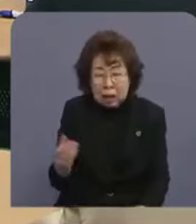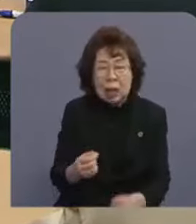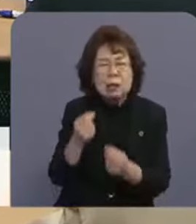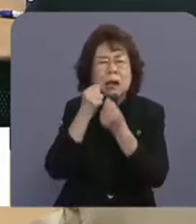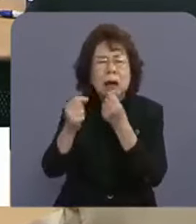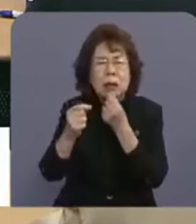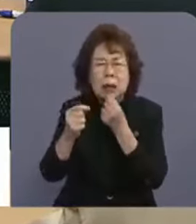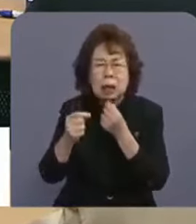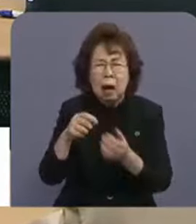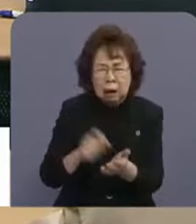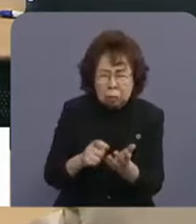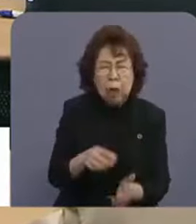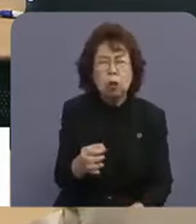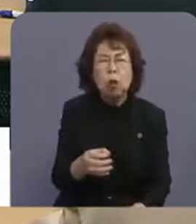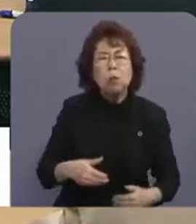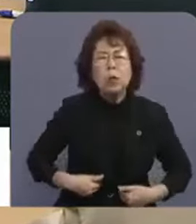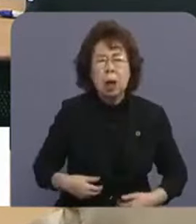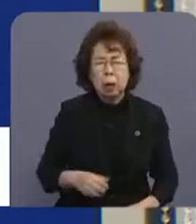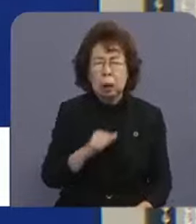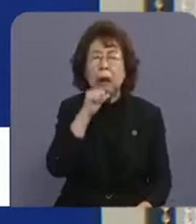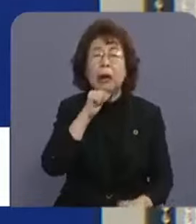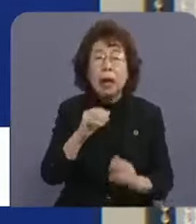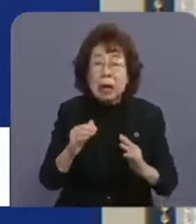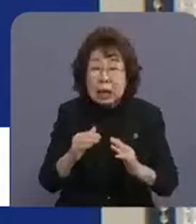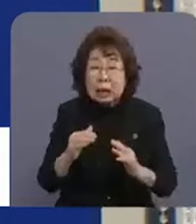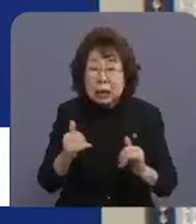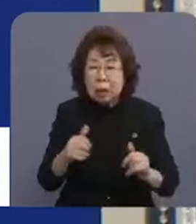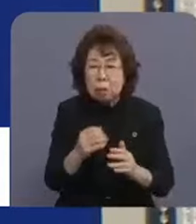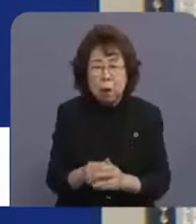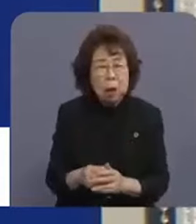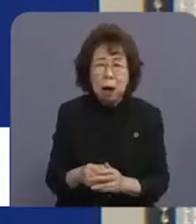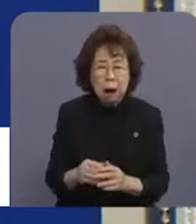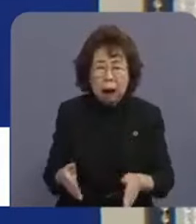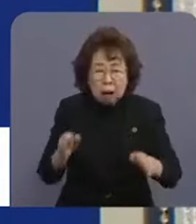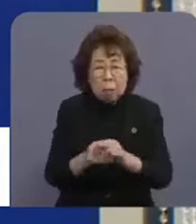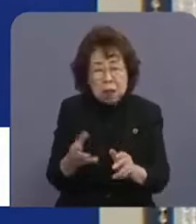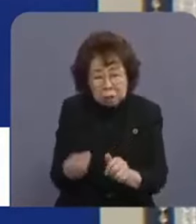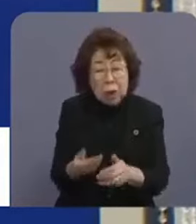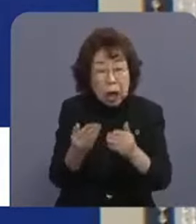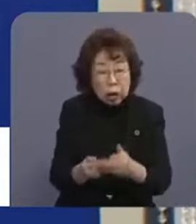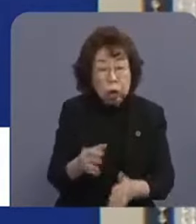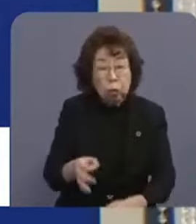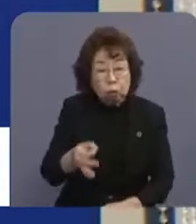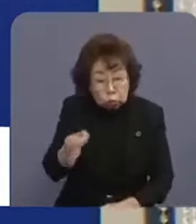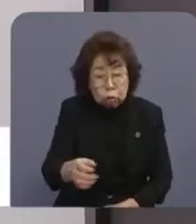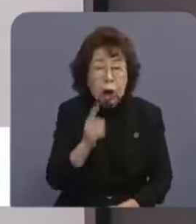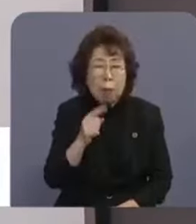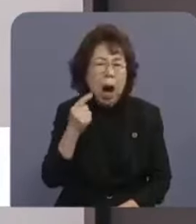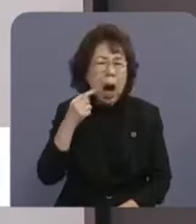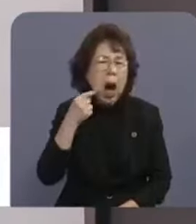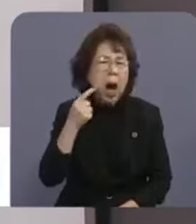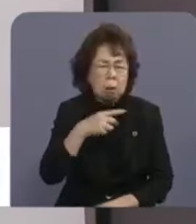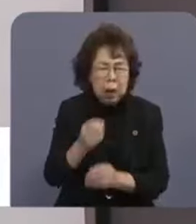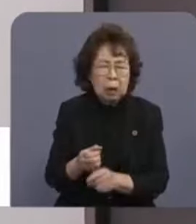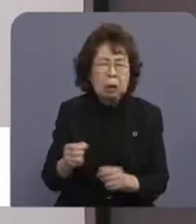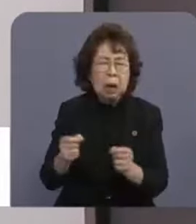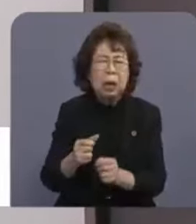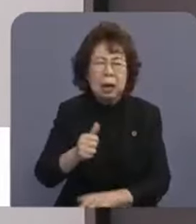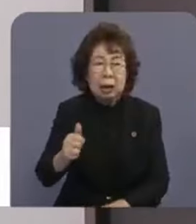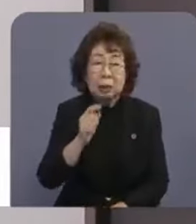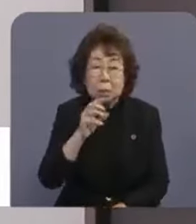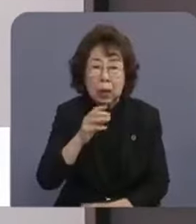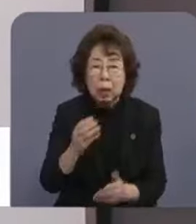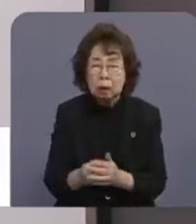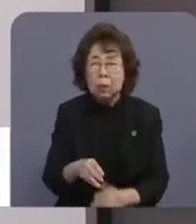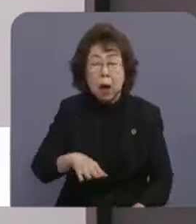일당은 급전이 필요한 영세 상인들에게 매매가 안 되는 건물을 임대해 대출을 받아주겠다며 접근했습니다.